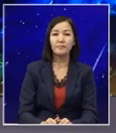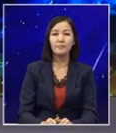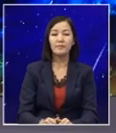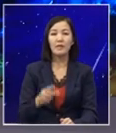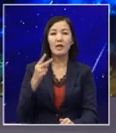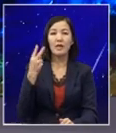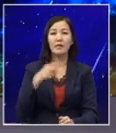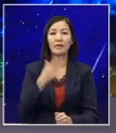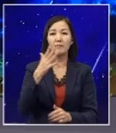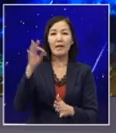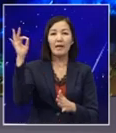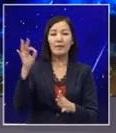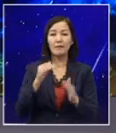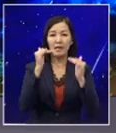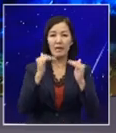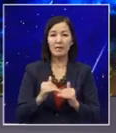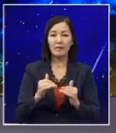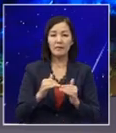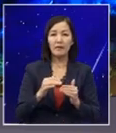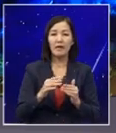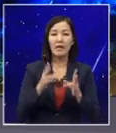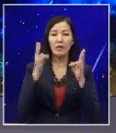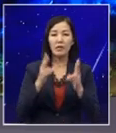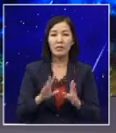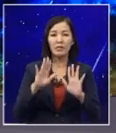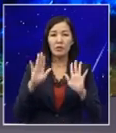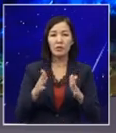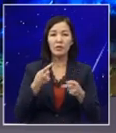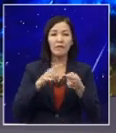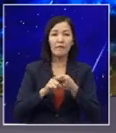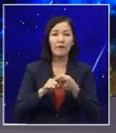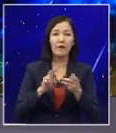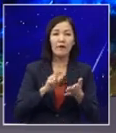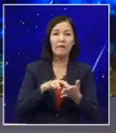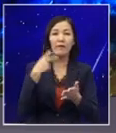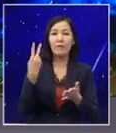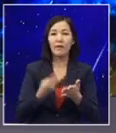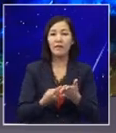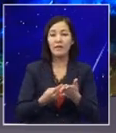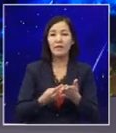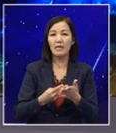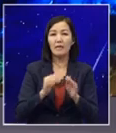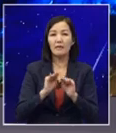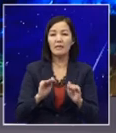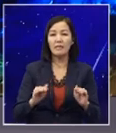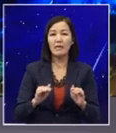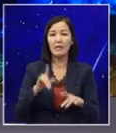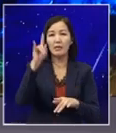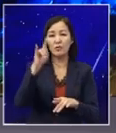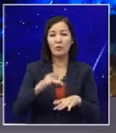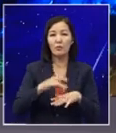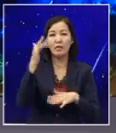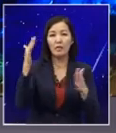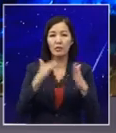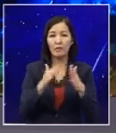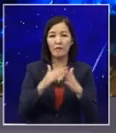На 25% снизилось количество несчастных случаев, связанных с выпадением детей из окон многоэтажных домов. Методами профилактической работы в